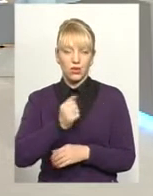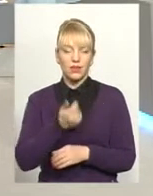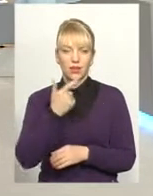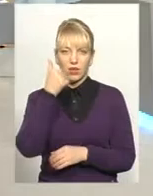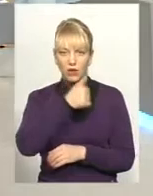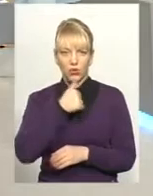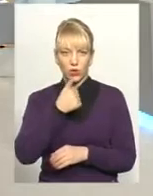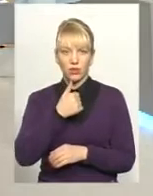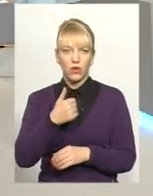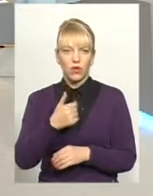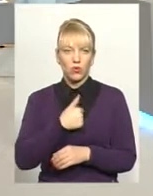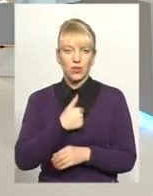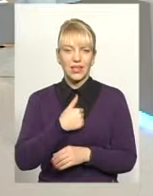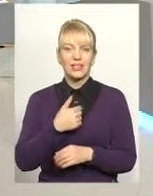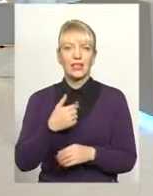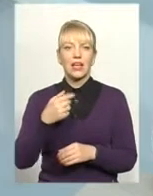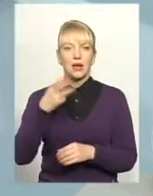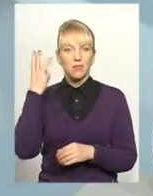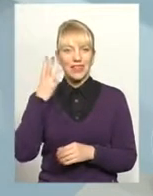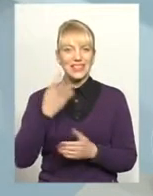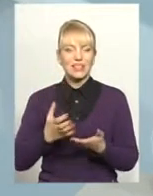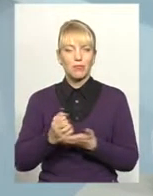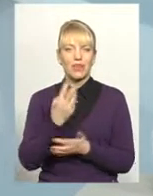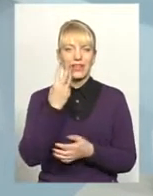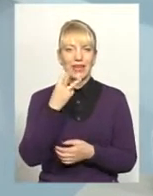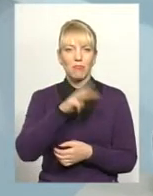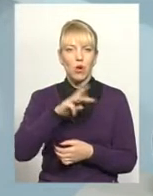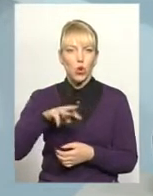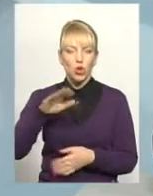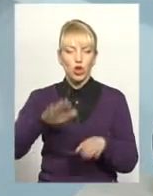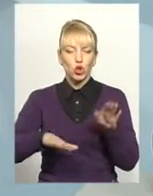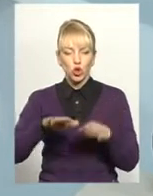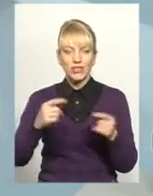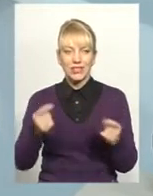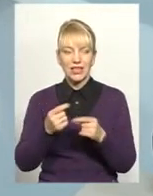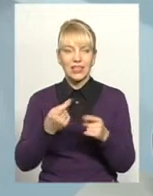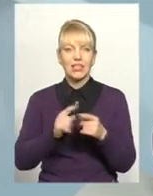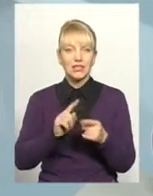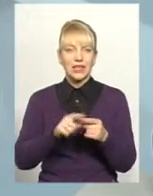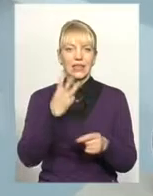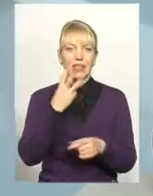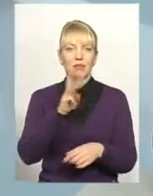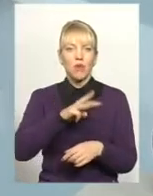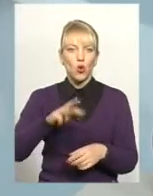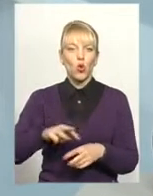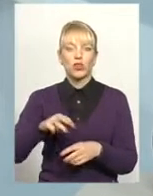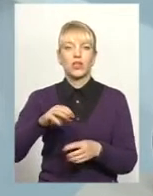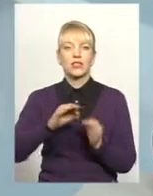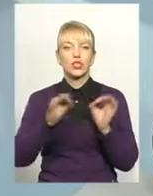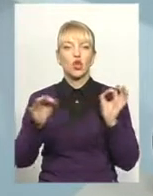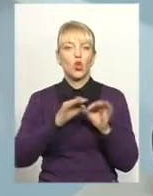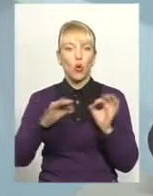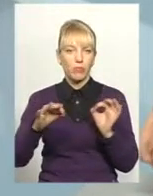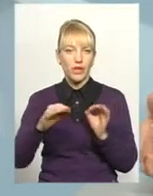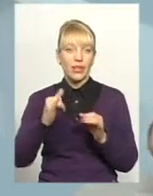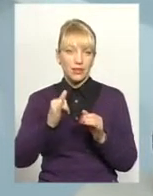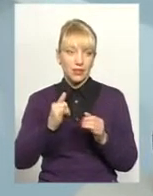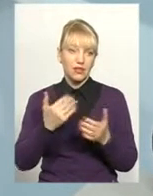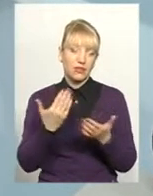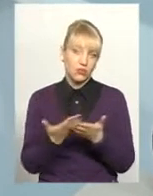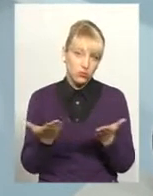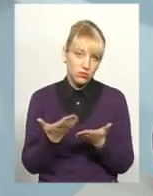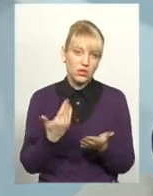область збирає 3 мільйони тонн зерна. Відповідно, це мінімум 3 мільйони тонн соломи. І, звичайно, якась частина